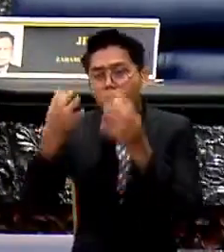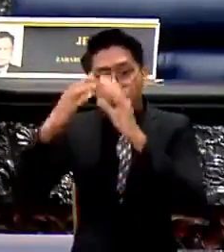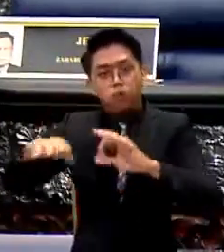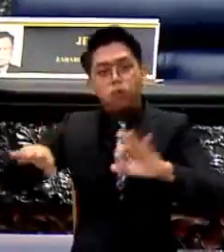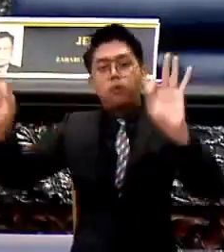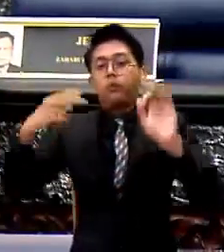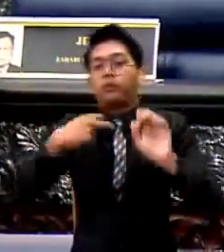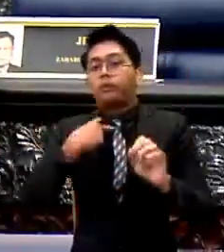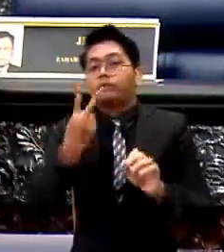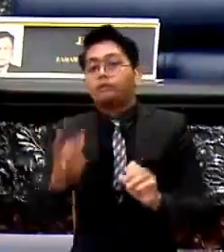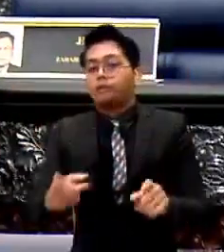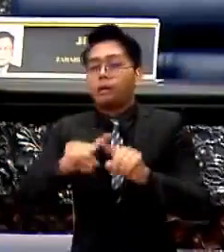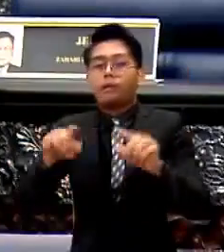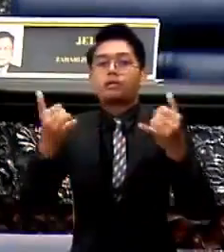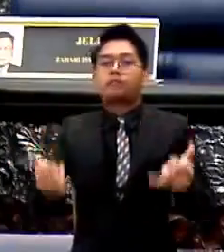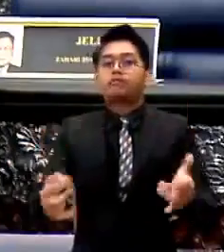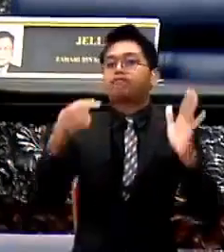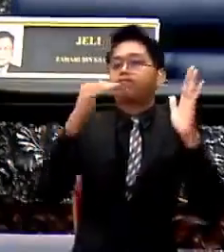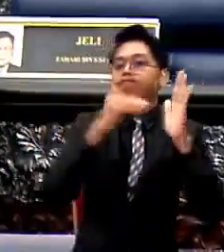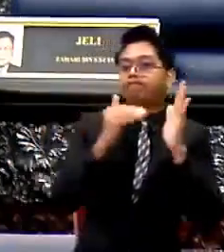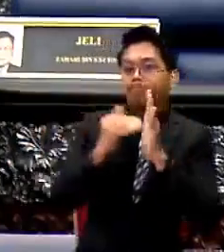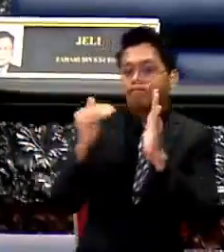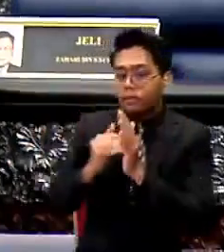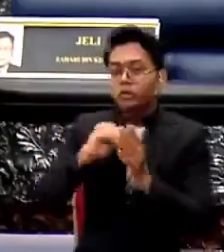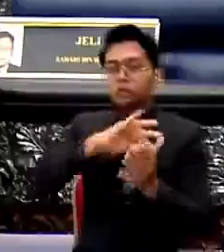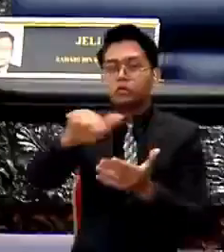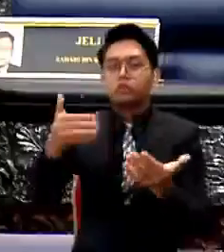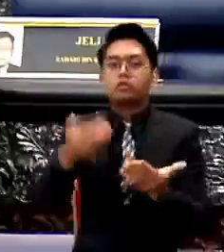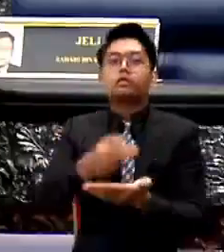menyekat segala-galanya terima